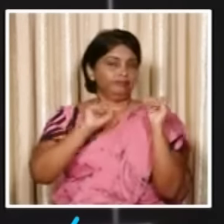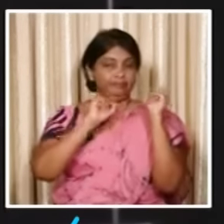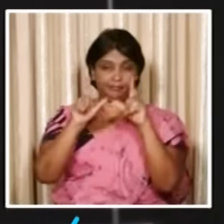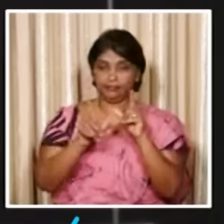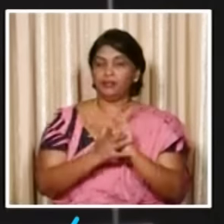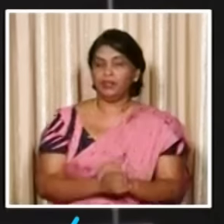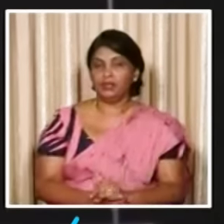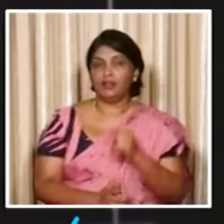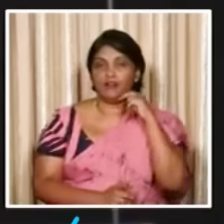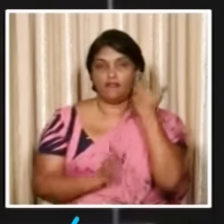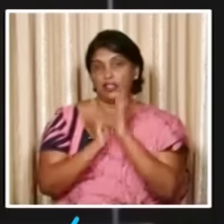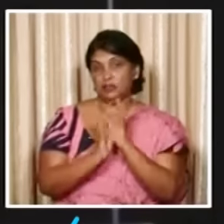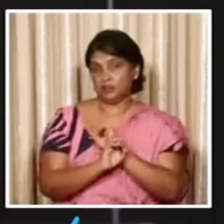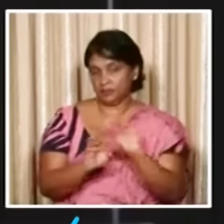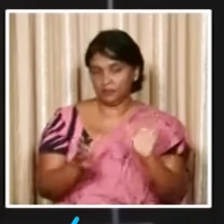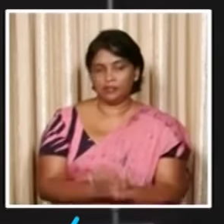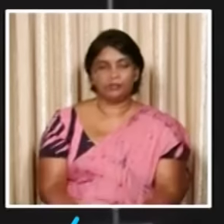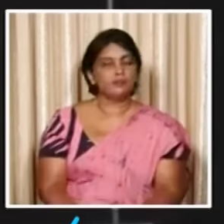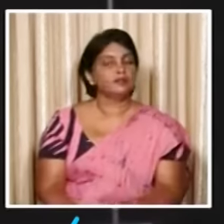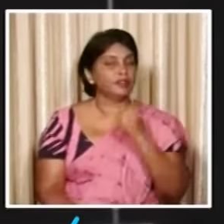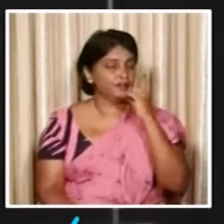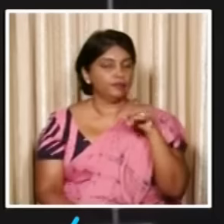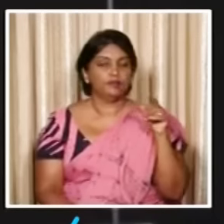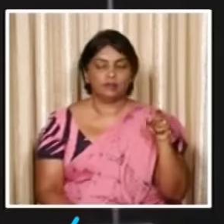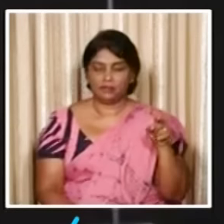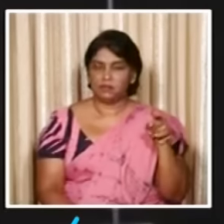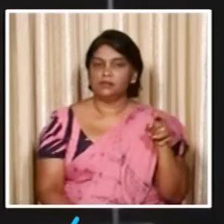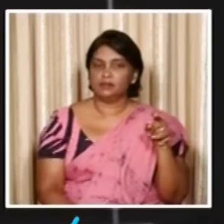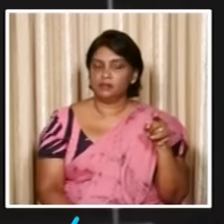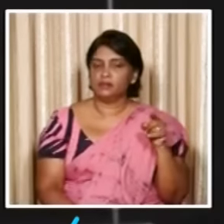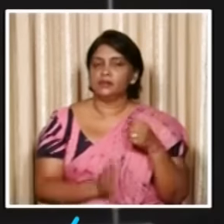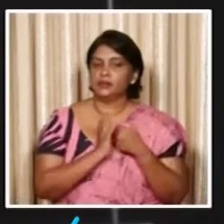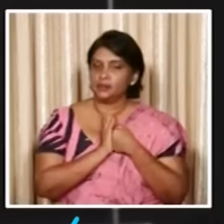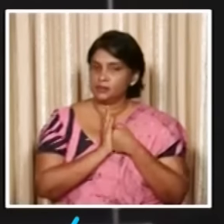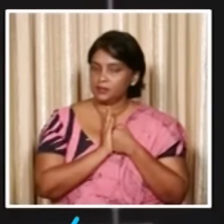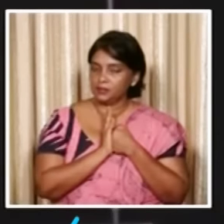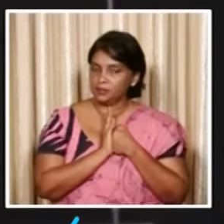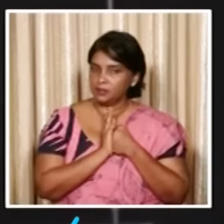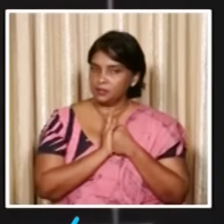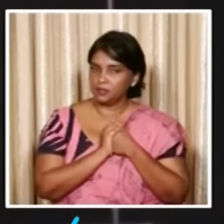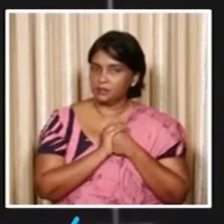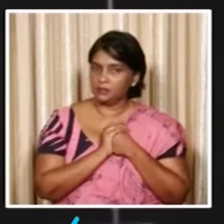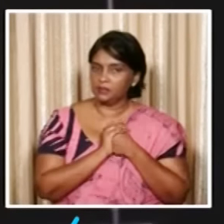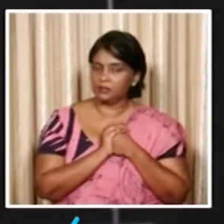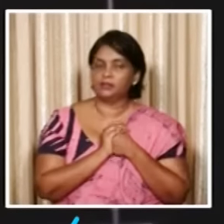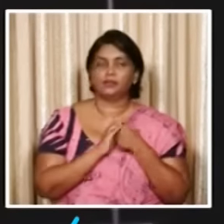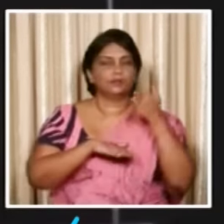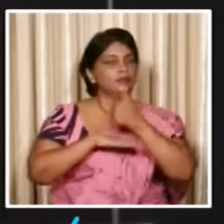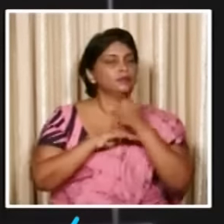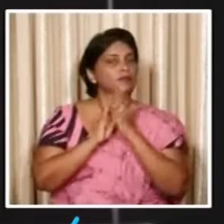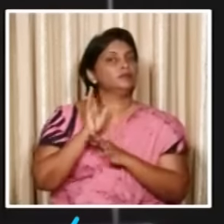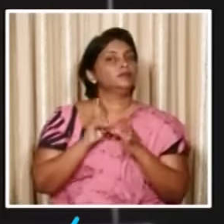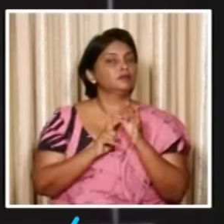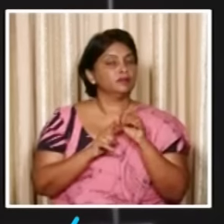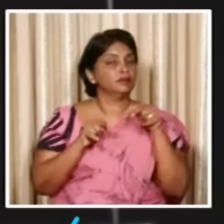வெளிப்படையாக குறிப்பிடுகின்றது. அதனால்தான் கௌரவ தலைமை தாங்கும் உறுப்பினர் அவர்களை நான் அந்த முகநூல் பக்கத்தினுடைய பக்கத்தையும் நான் அந்த சபைக்கு